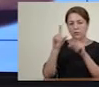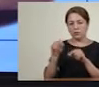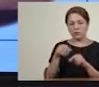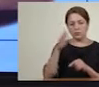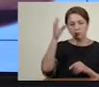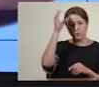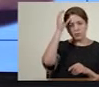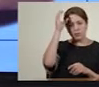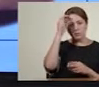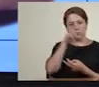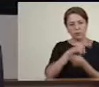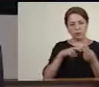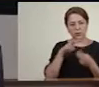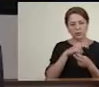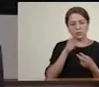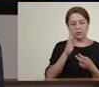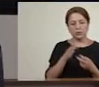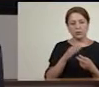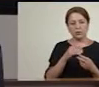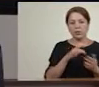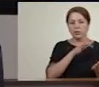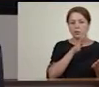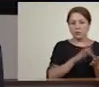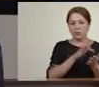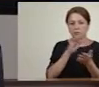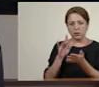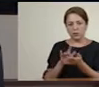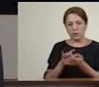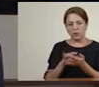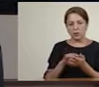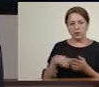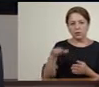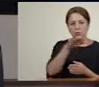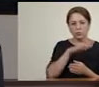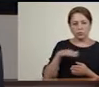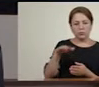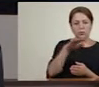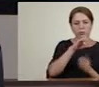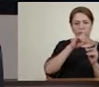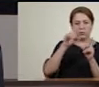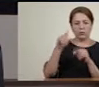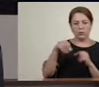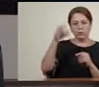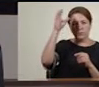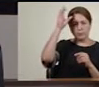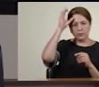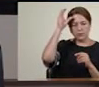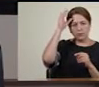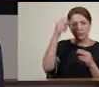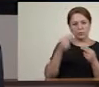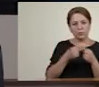Shaharma shahar, yurtma yurt kezib butun bilimini kengaytirishga harakat